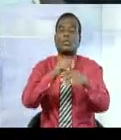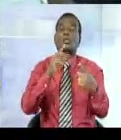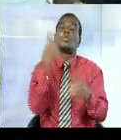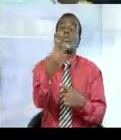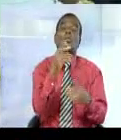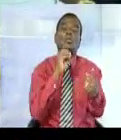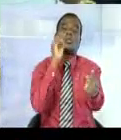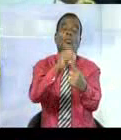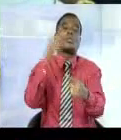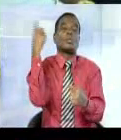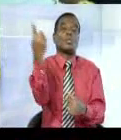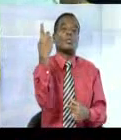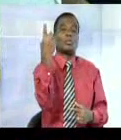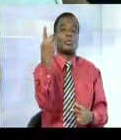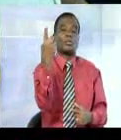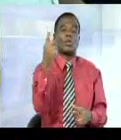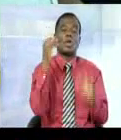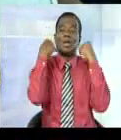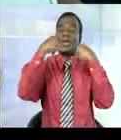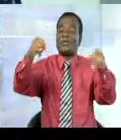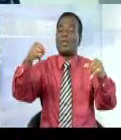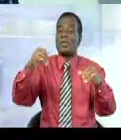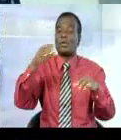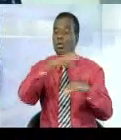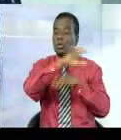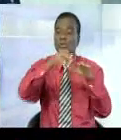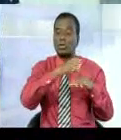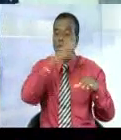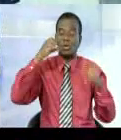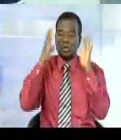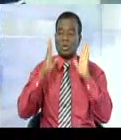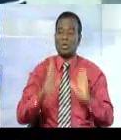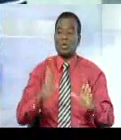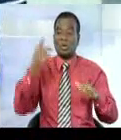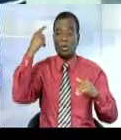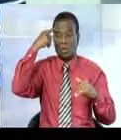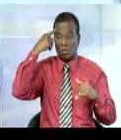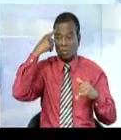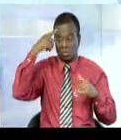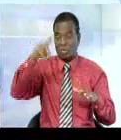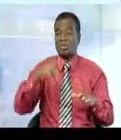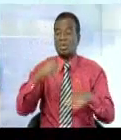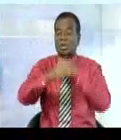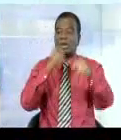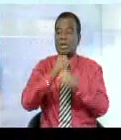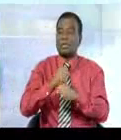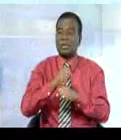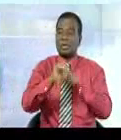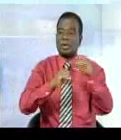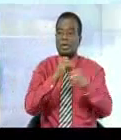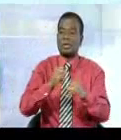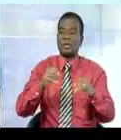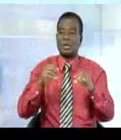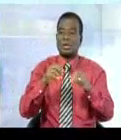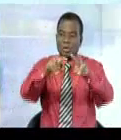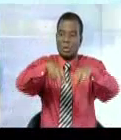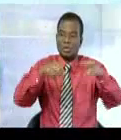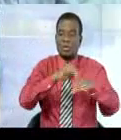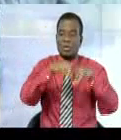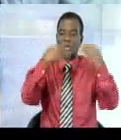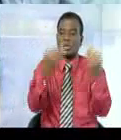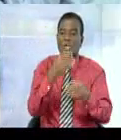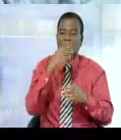2 objectifs. Premièrement, informer les éleveurs sur l'importance de la célébration de l'année internationale de l'agriculture familiale, un événement qui a pour